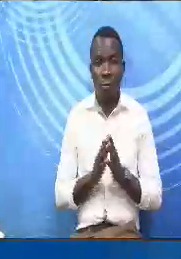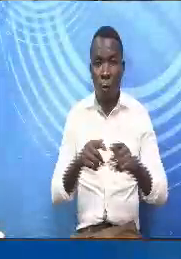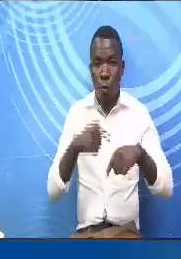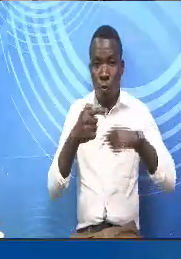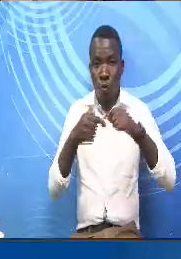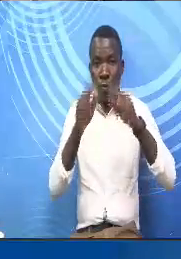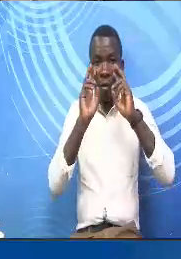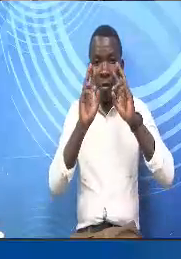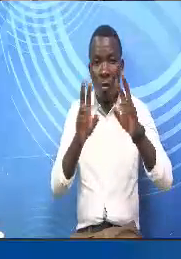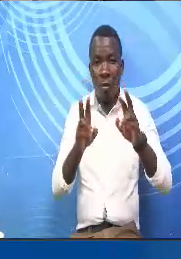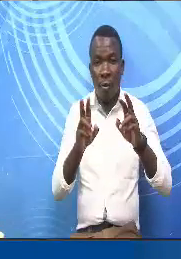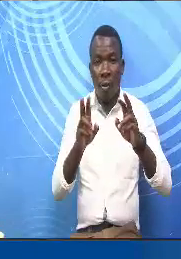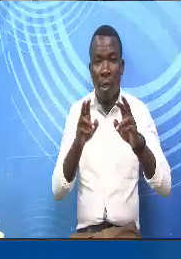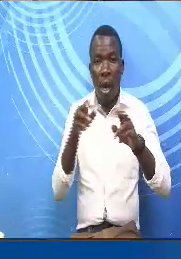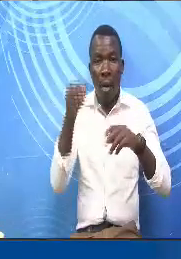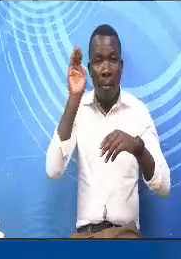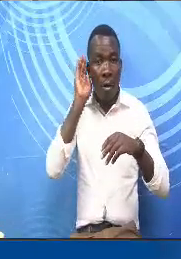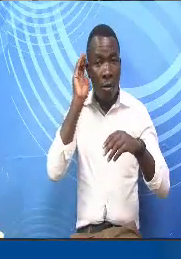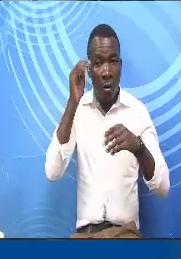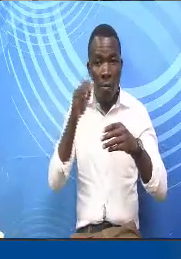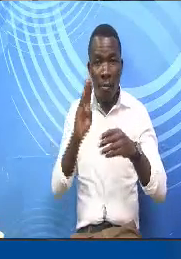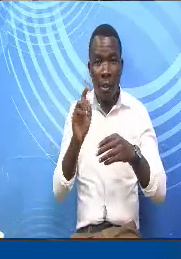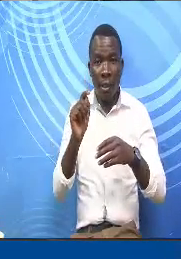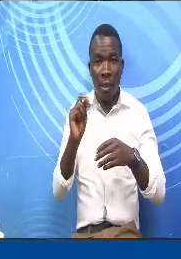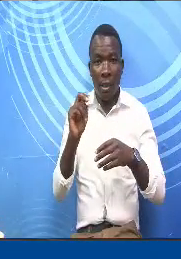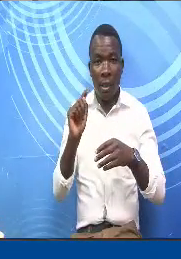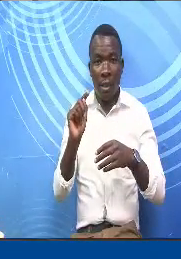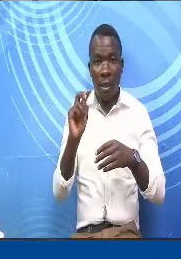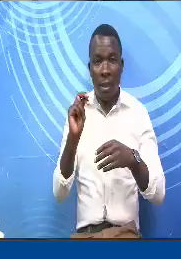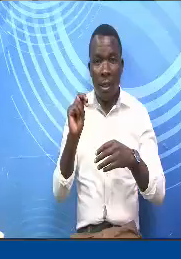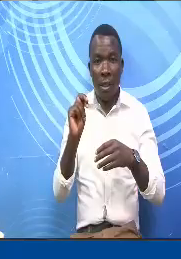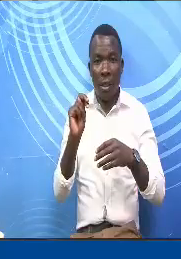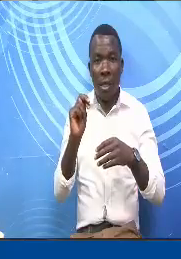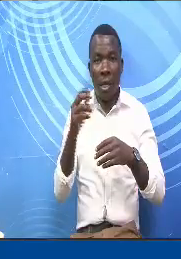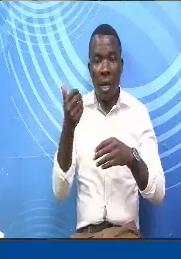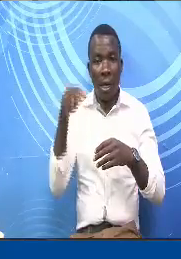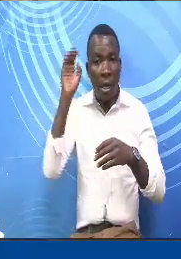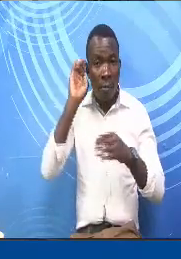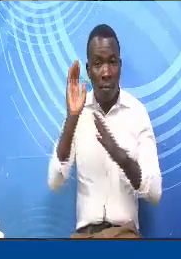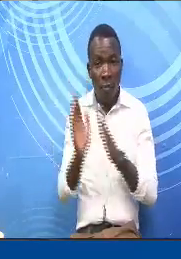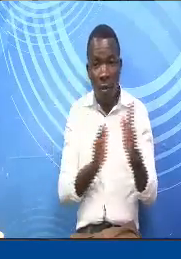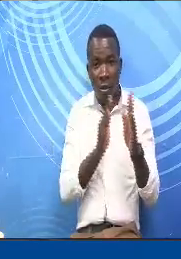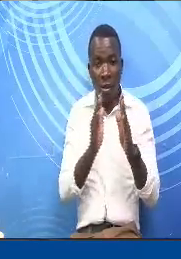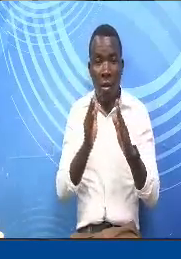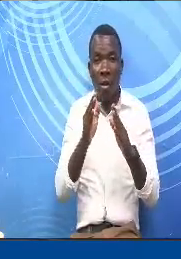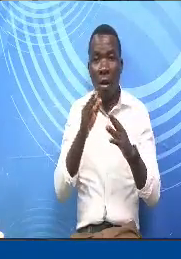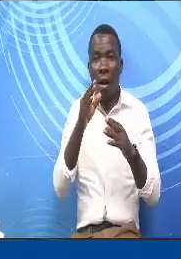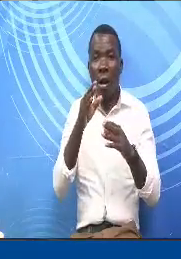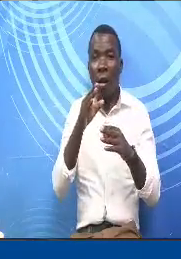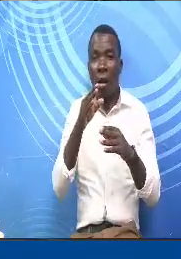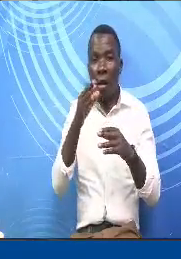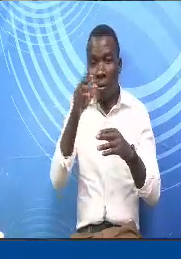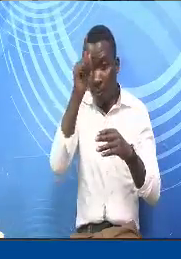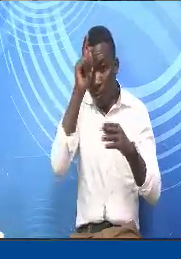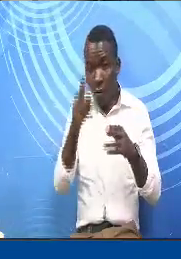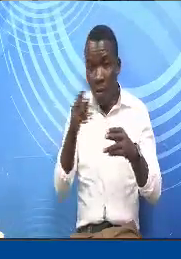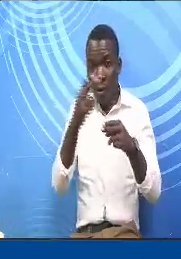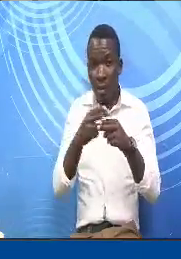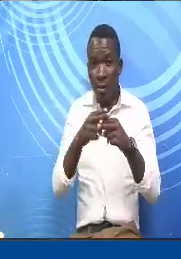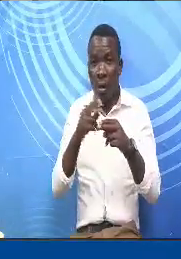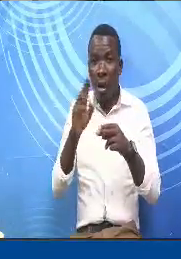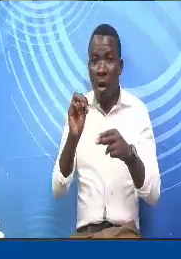Mukomeje gukurikira amakuru hano kuri BTN mu yandi makuru twabateguriye umuturage witwa Mukabutera Dancia naho utuye mu mudugudu wa Bwiza